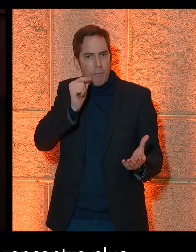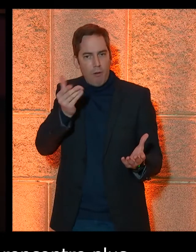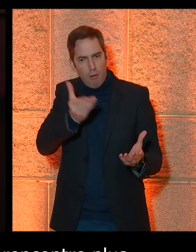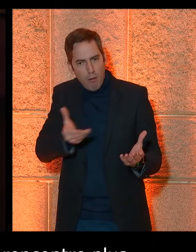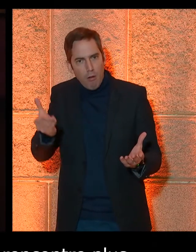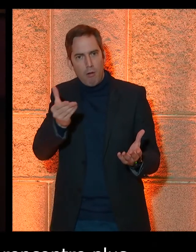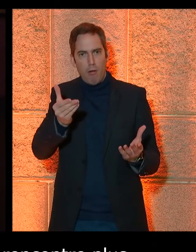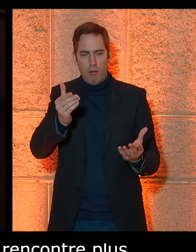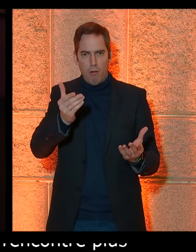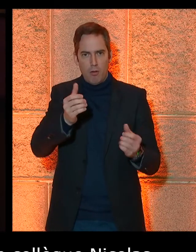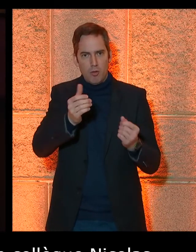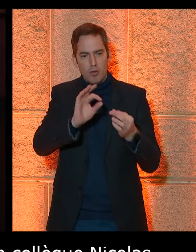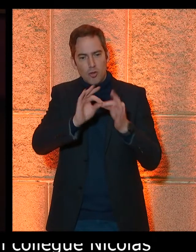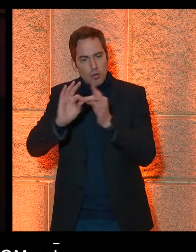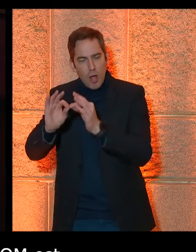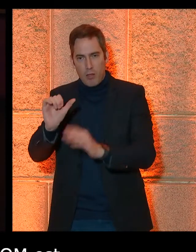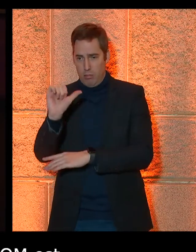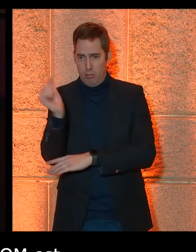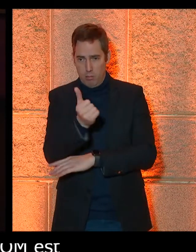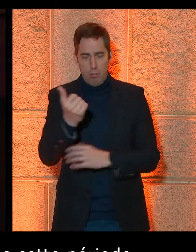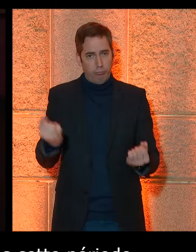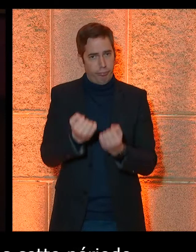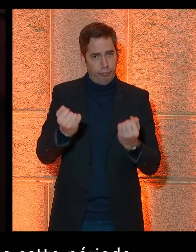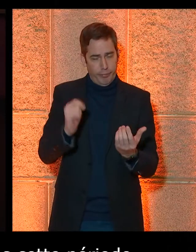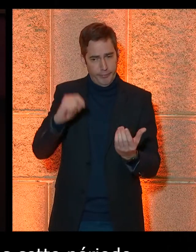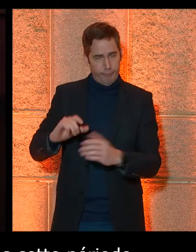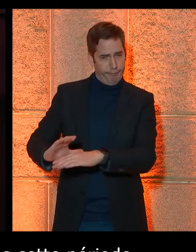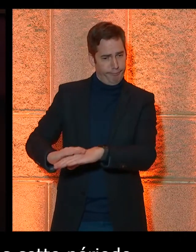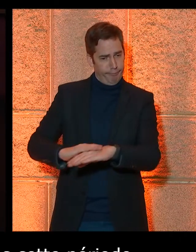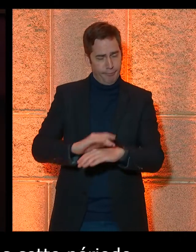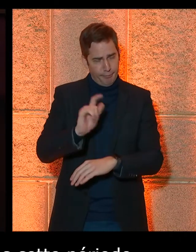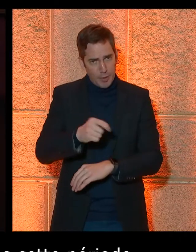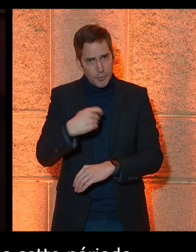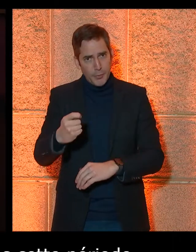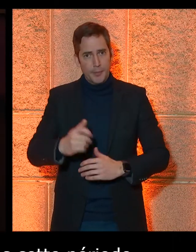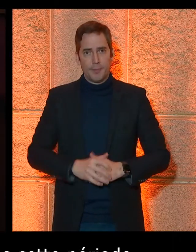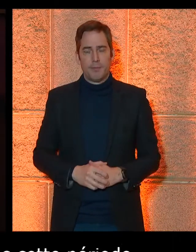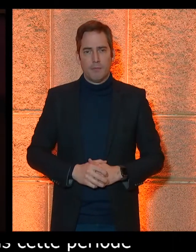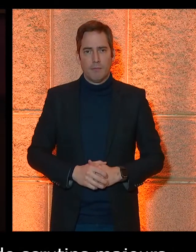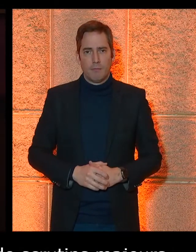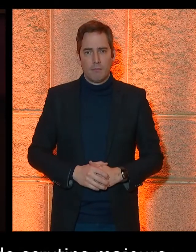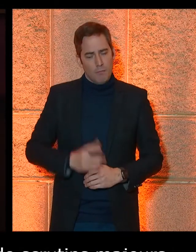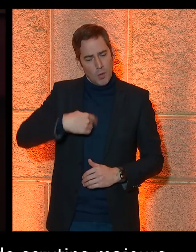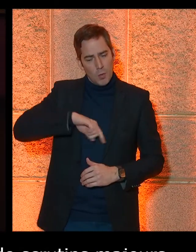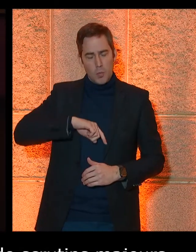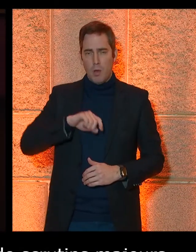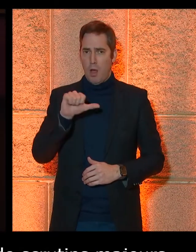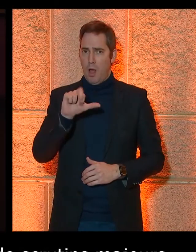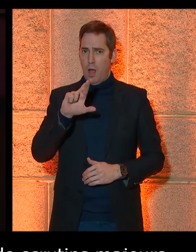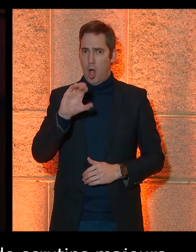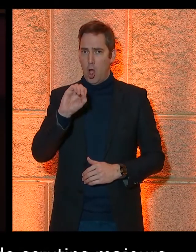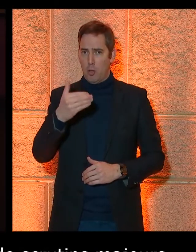l'ensemble des diffuseurs doivent produire, et que pour ce faire, l'ARCOM va dans les prochains